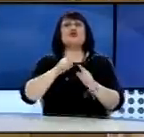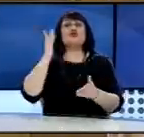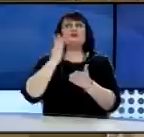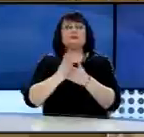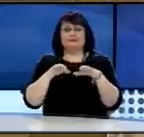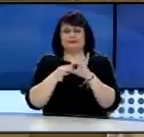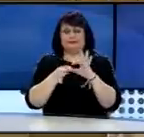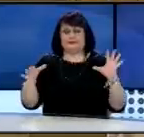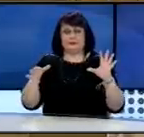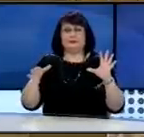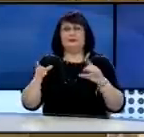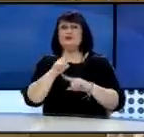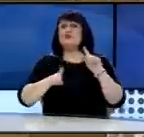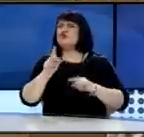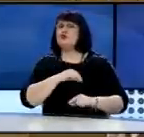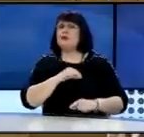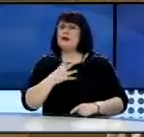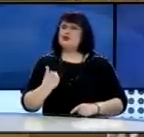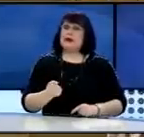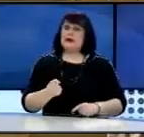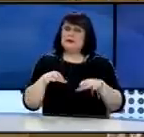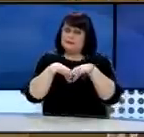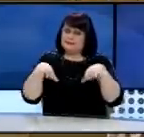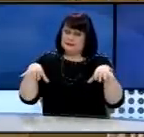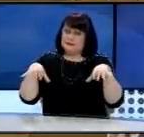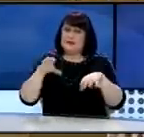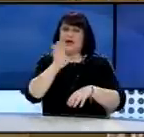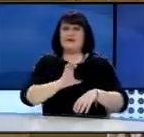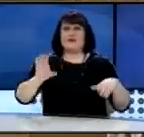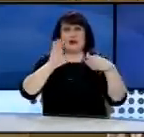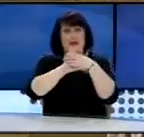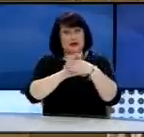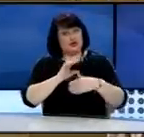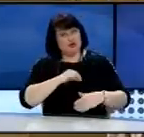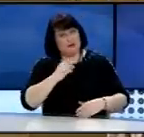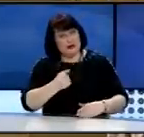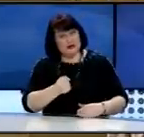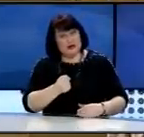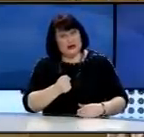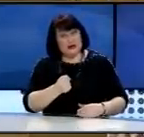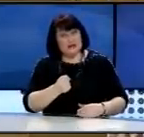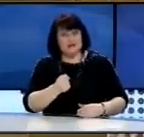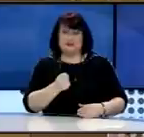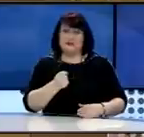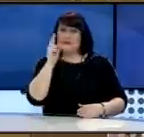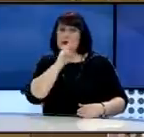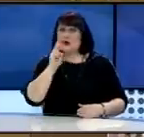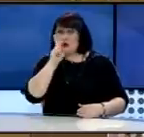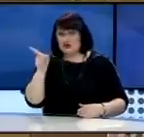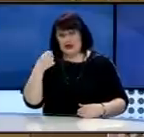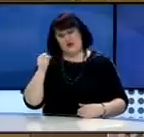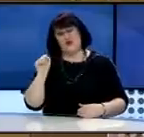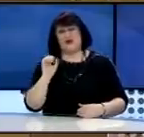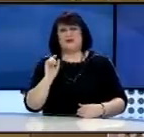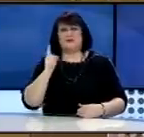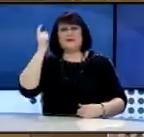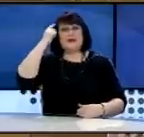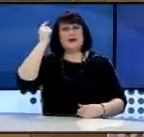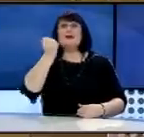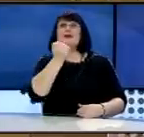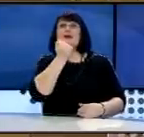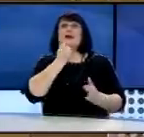διαζύγιο? Επωφελείται η Ευρωπαϊκή Ένωση? Προφανώς όχι και η Ρωσία, πιστεύω. Ιστορικό